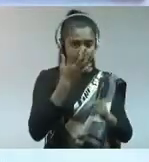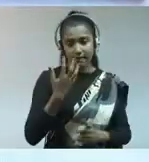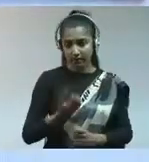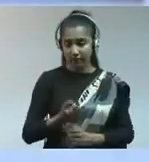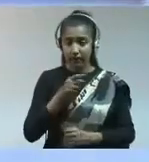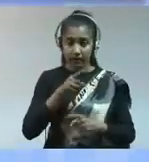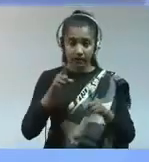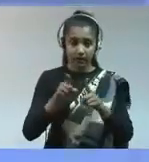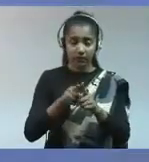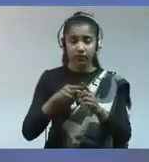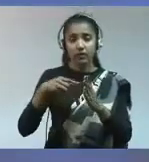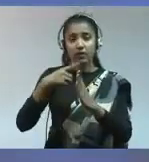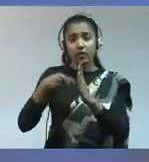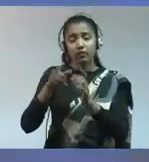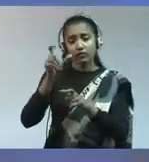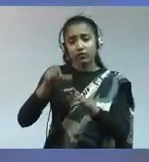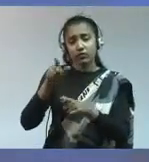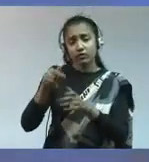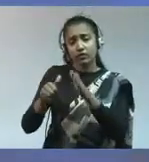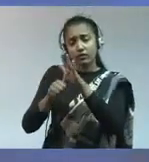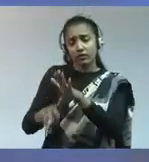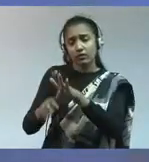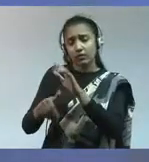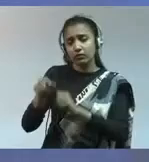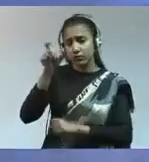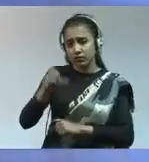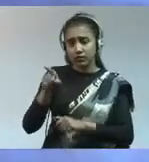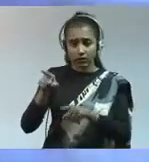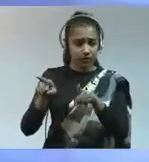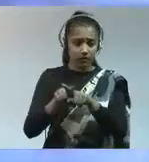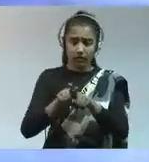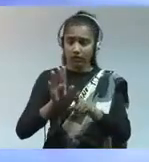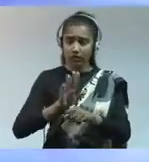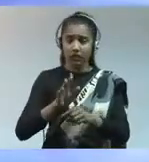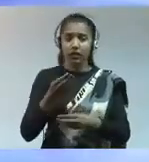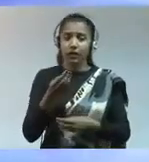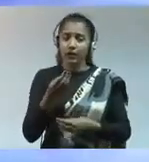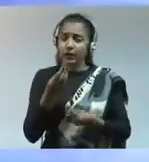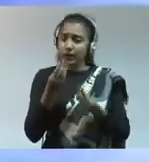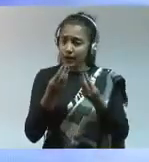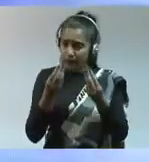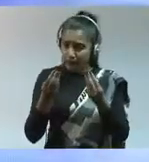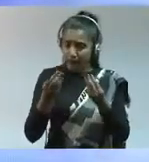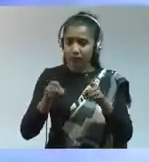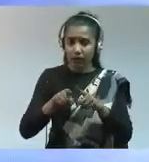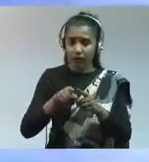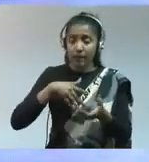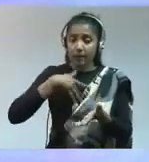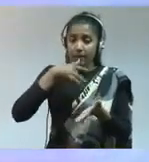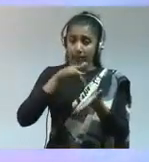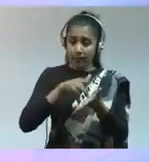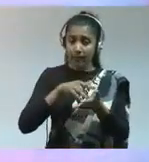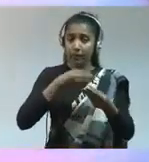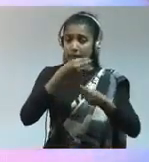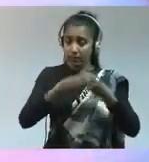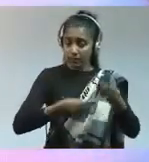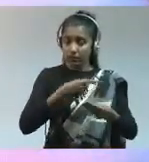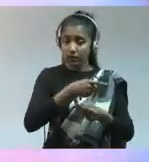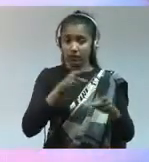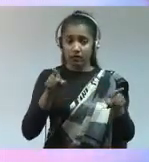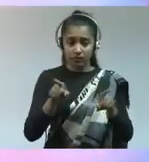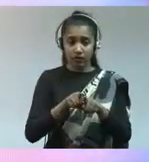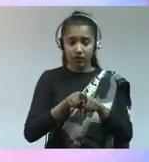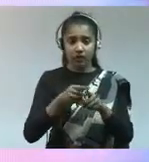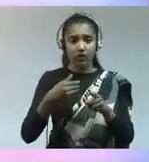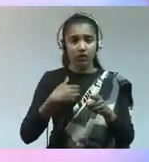එබැවින් පීඩිත ජනතාවගේ පමණක් නොවේ, සුළු හා මධ්‍යම පරිමාණ ව්‍යවසායකයා දක්වා අප ට්‍රස් ශ්‍රී